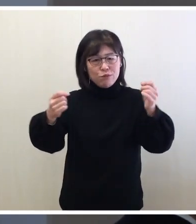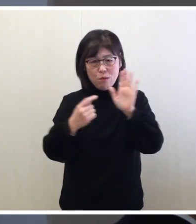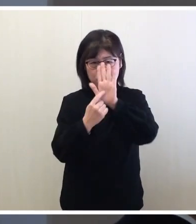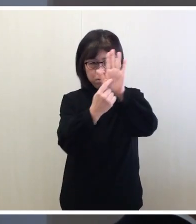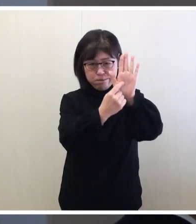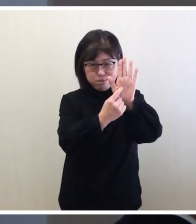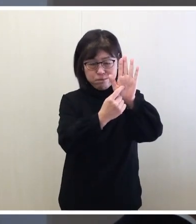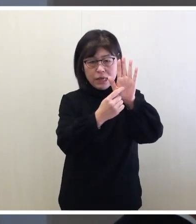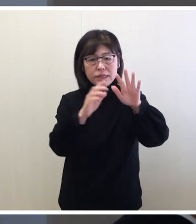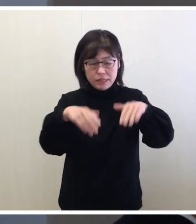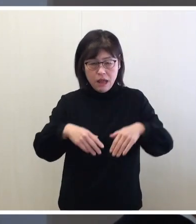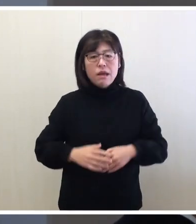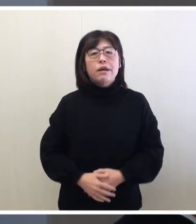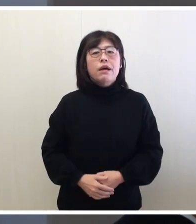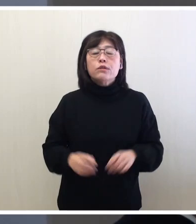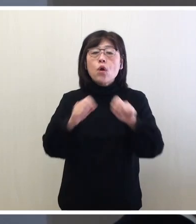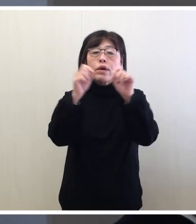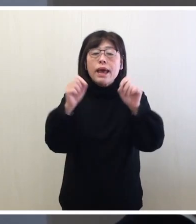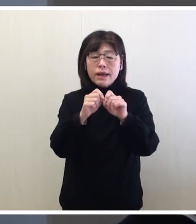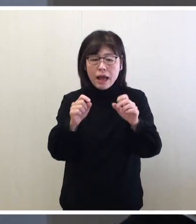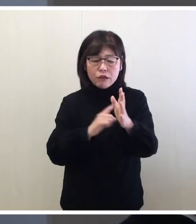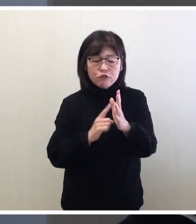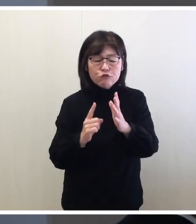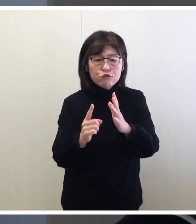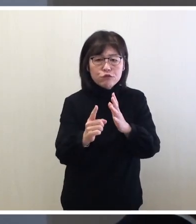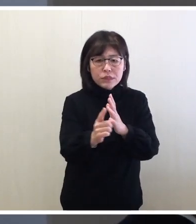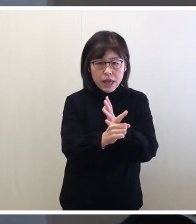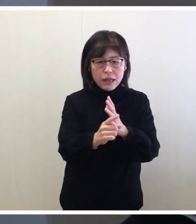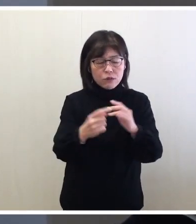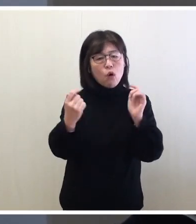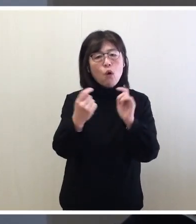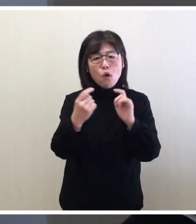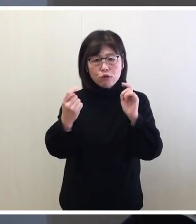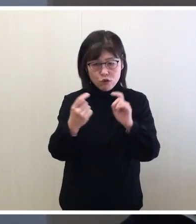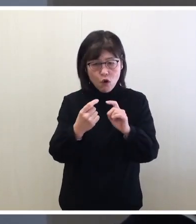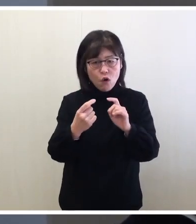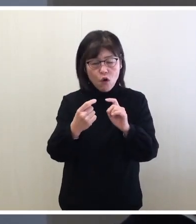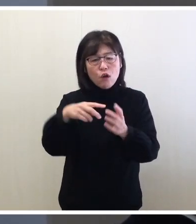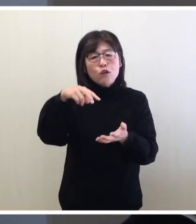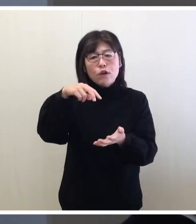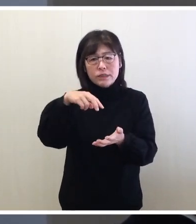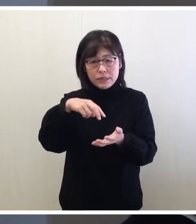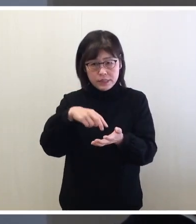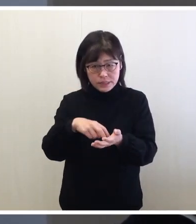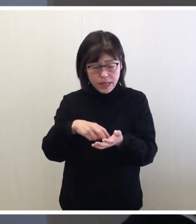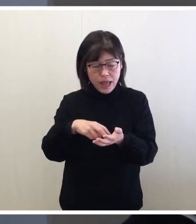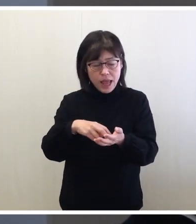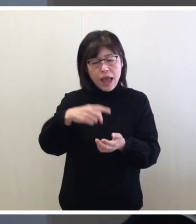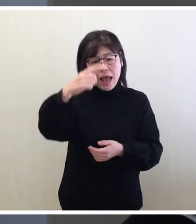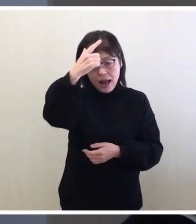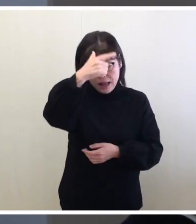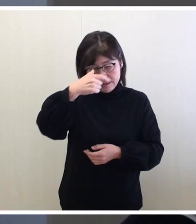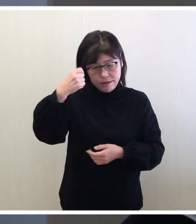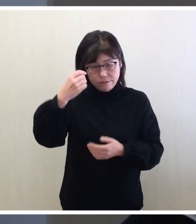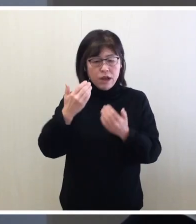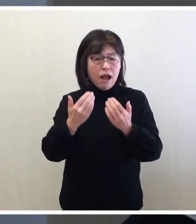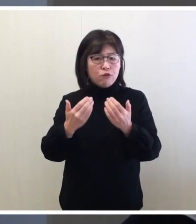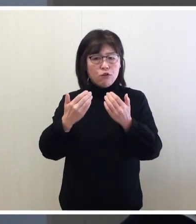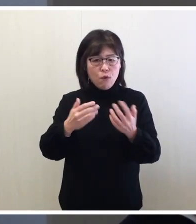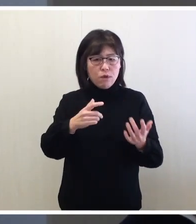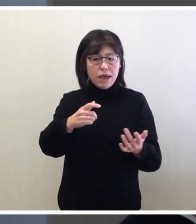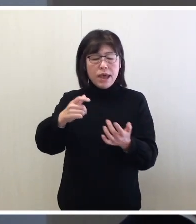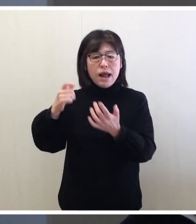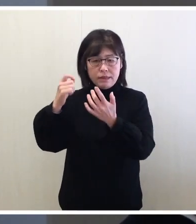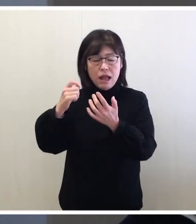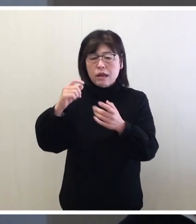のを公募にあたって求めてきた。その結果、優先交渉権者として学校法人関西学院を選定し決定してきた